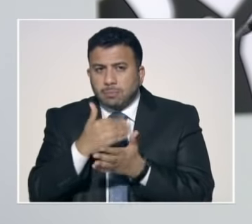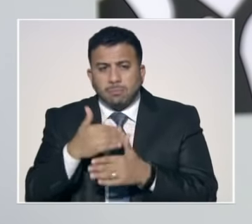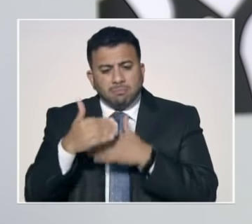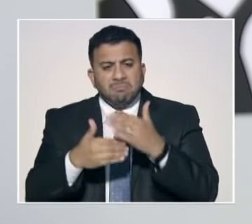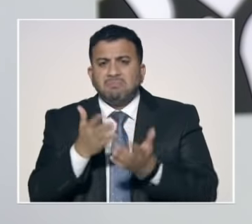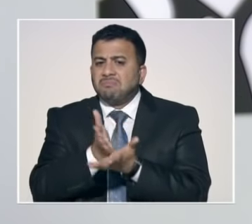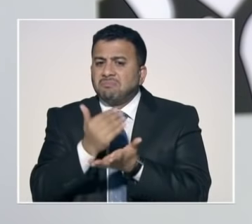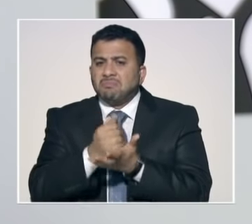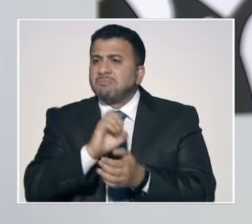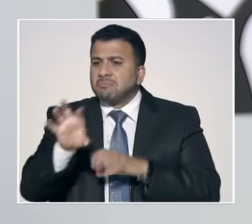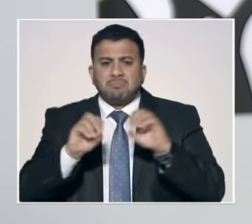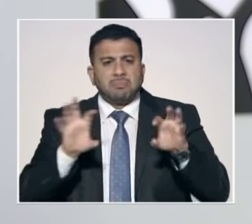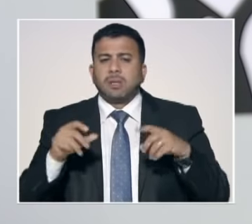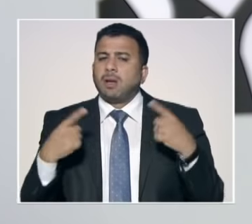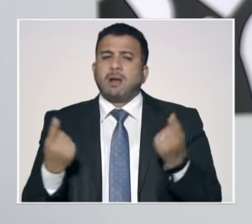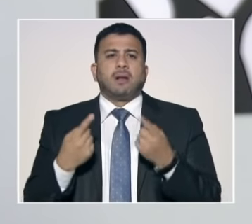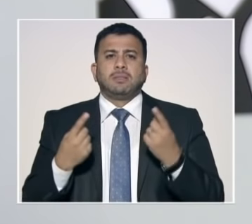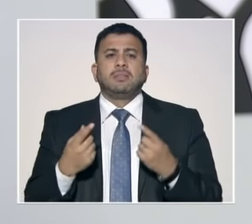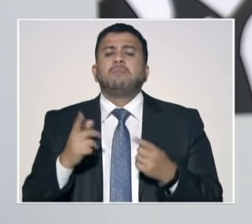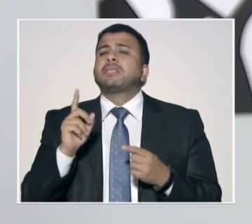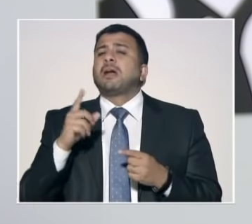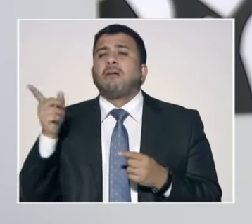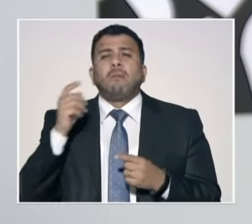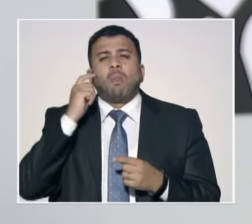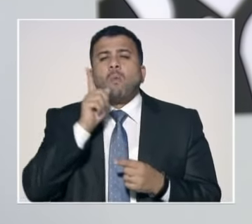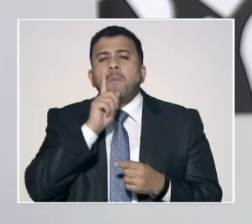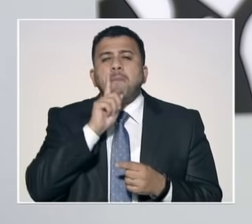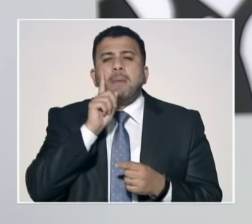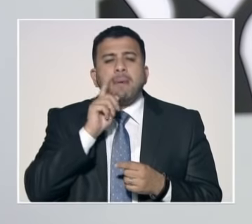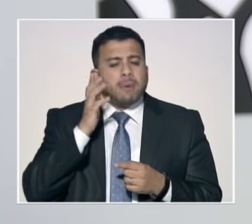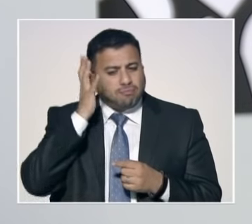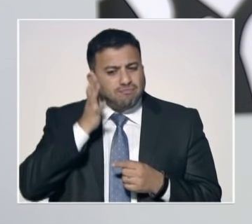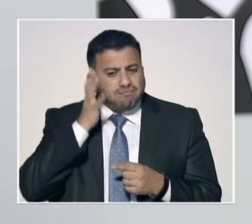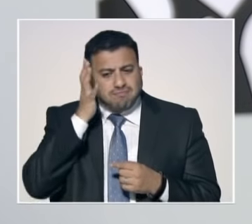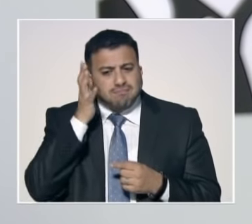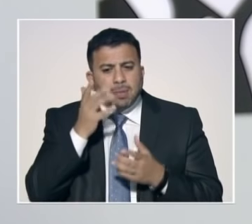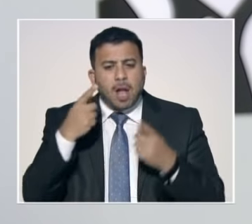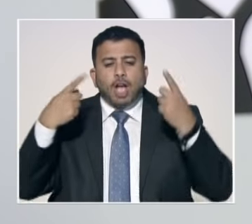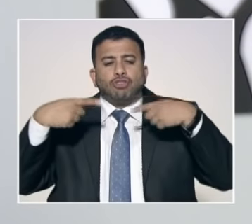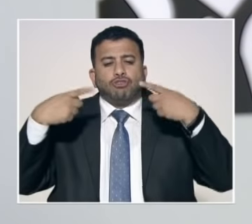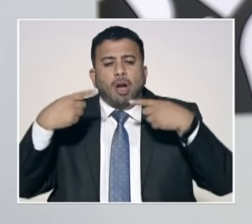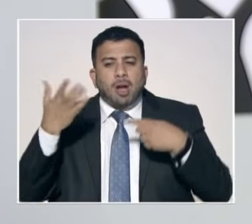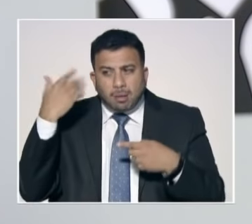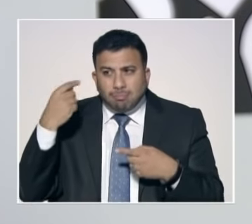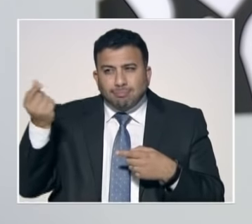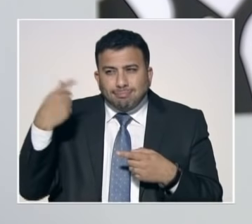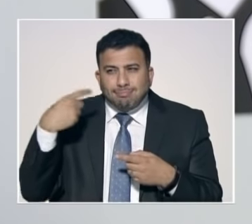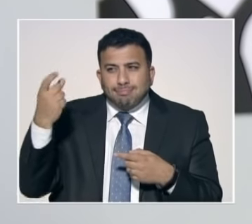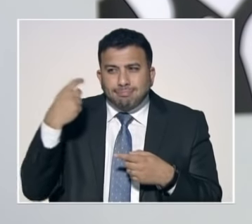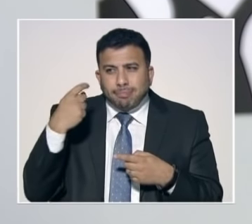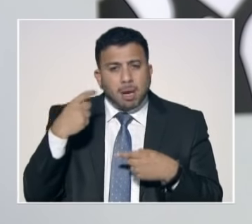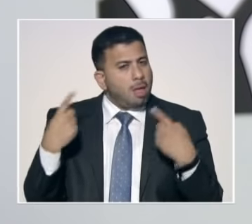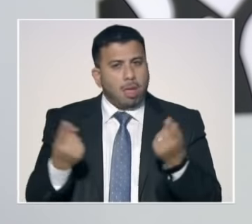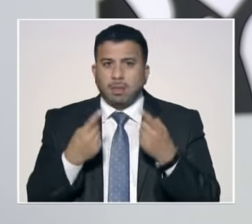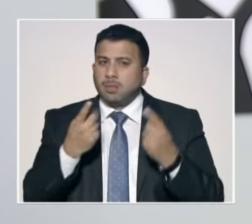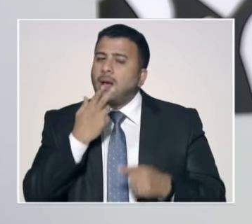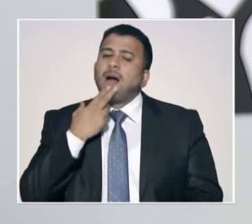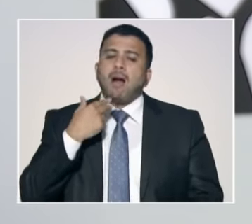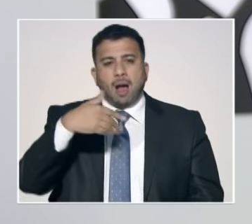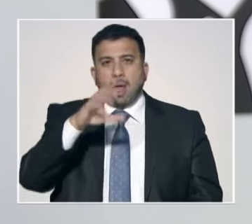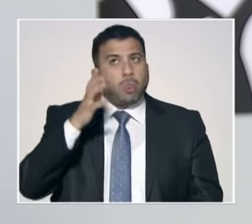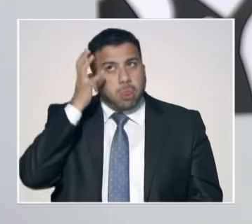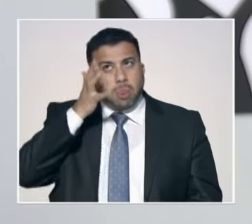الحمد لله ما دام قسمت، لكن طمئن الوالدة إذا كانت قسمة الأجارات على قسمة الميراث واللي جاها هذا حلال